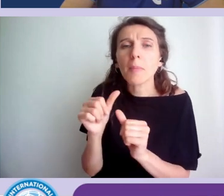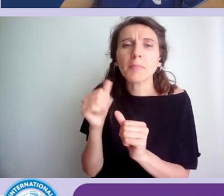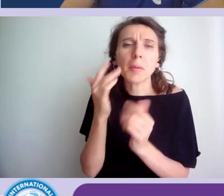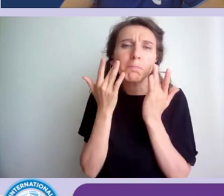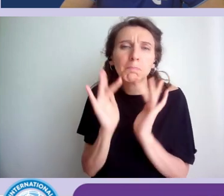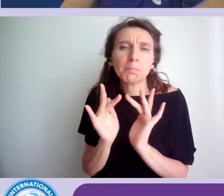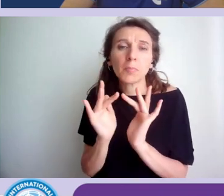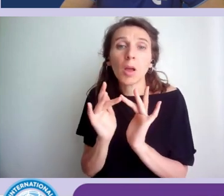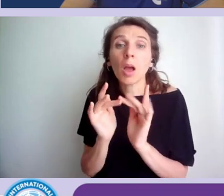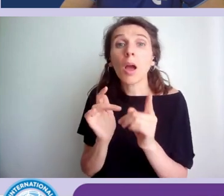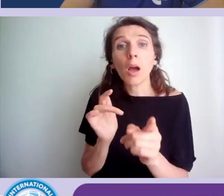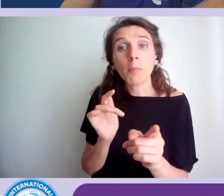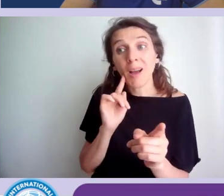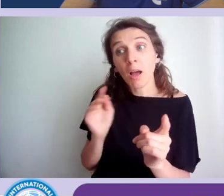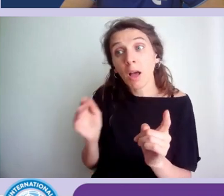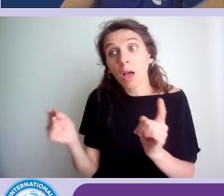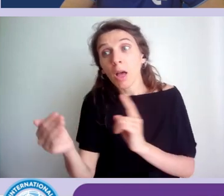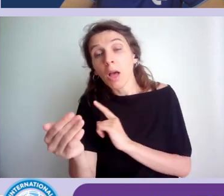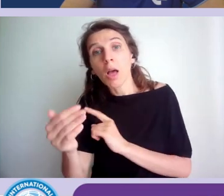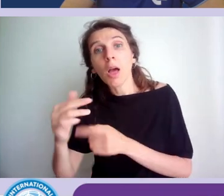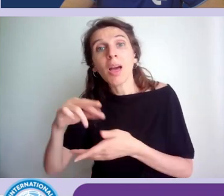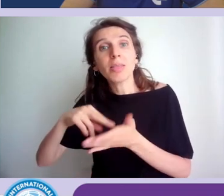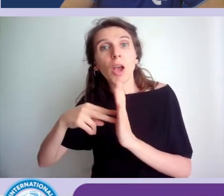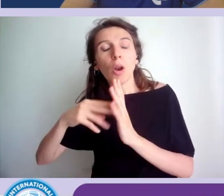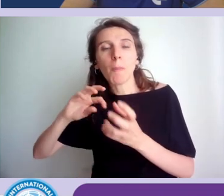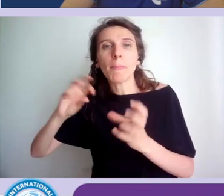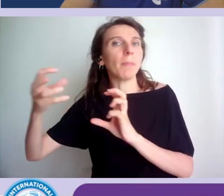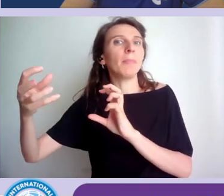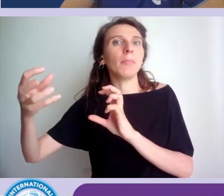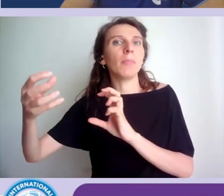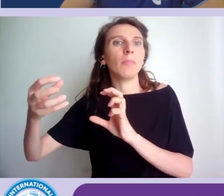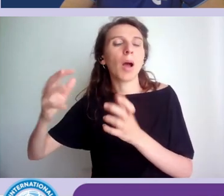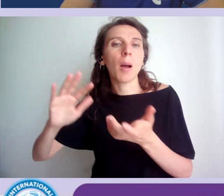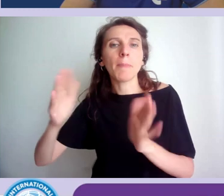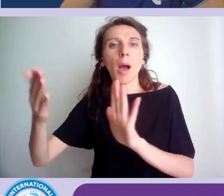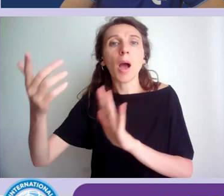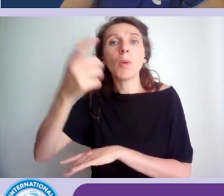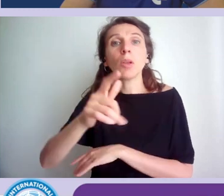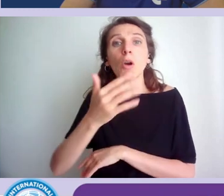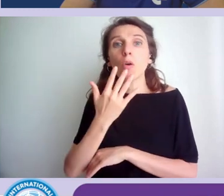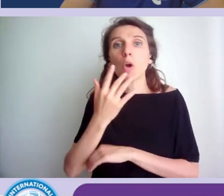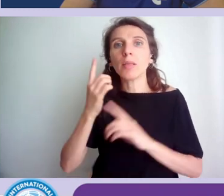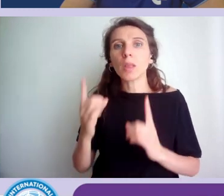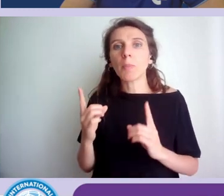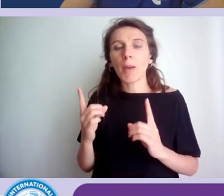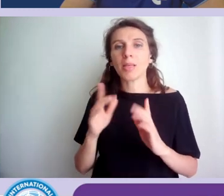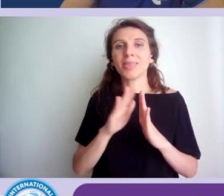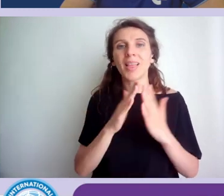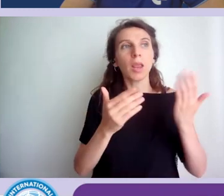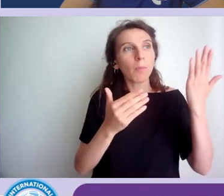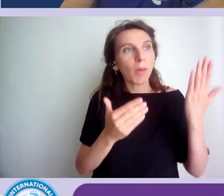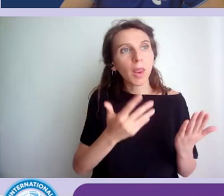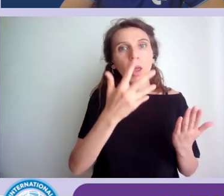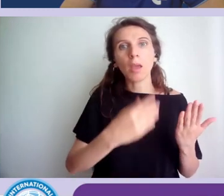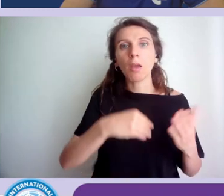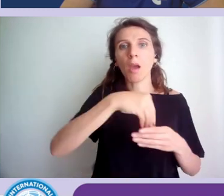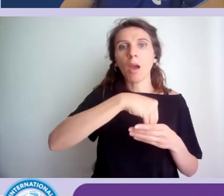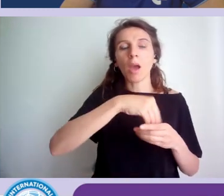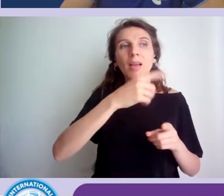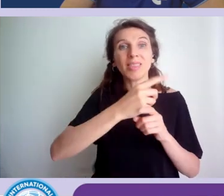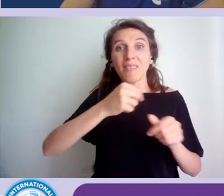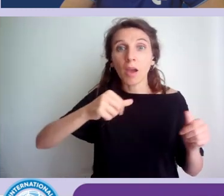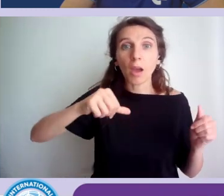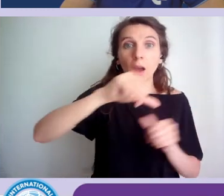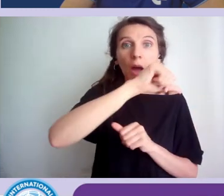cambio implica scenari tecnologici perché magari quel colore è determinato da una libreria che per